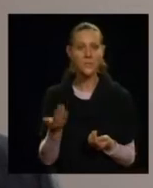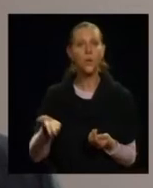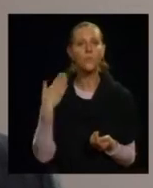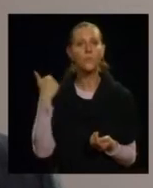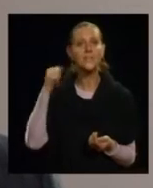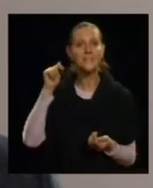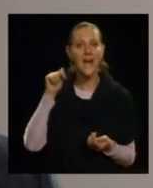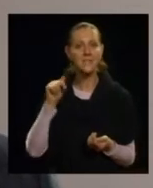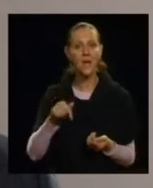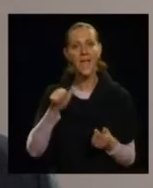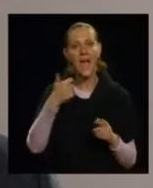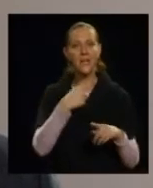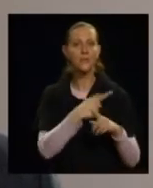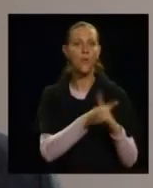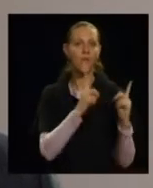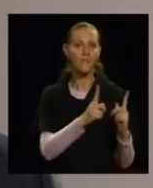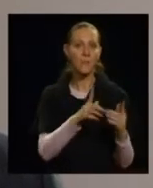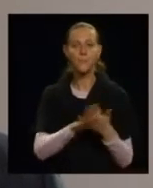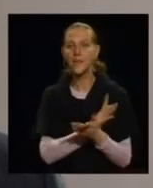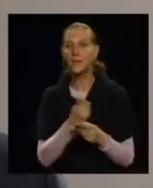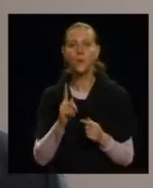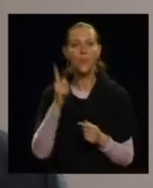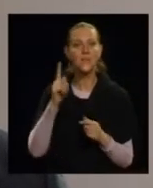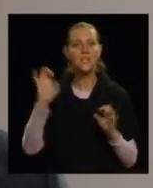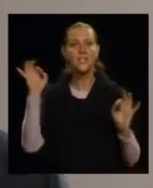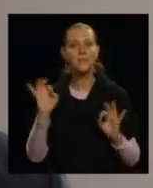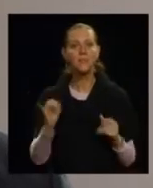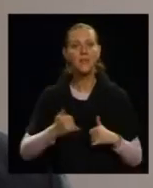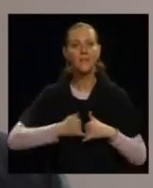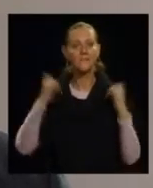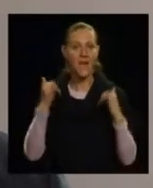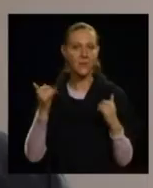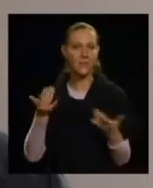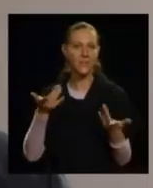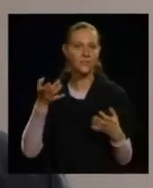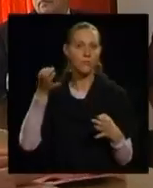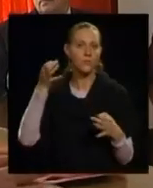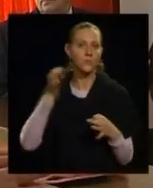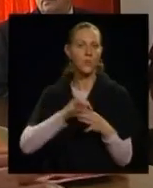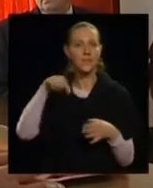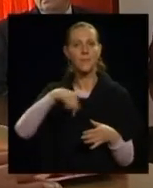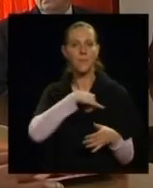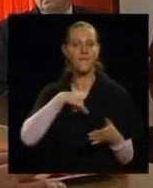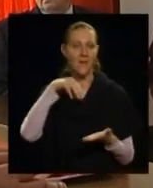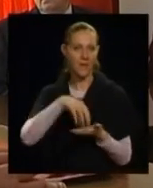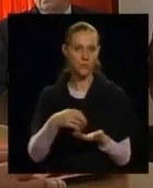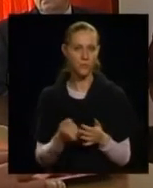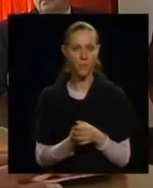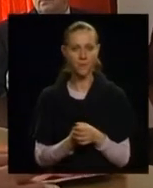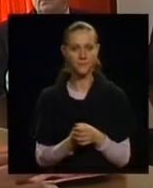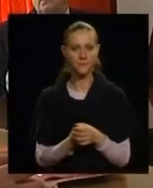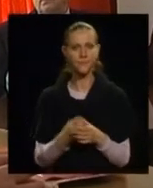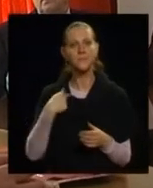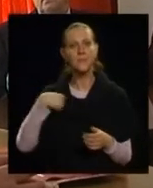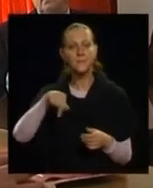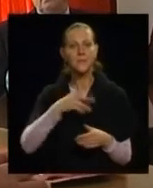múlt század első felében milyen óriási iparfejlődés zajlott ebben a városban, és